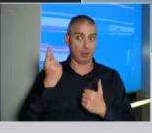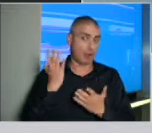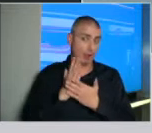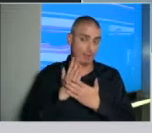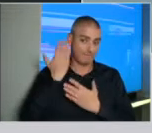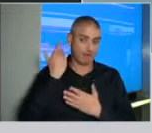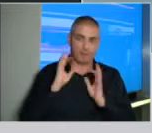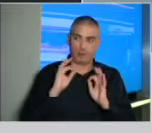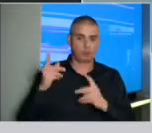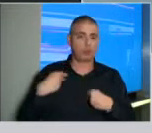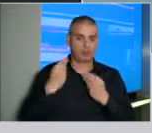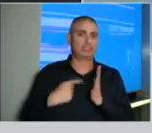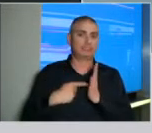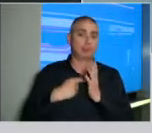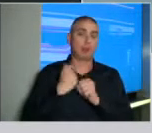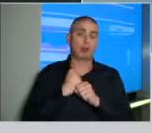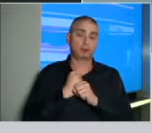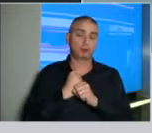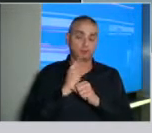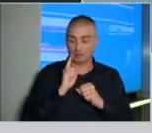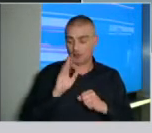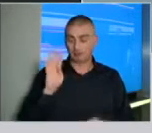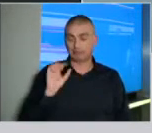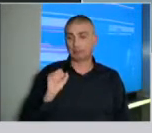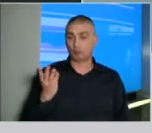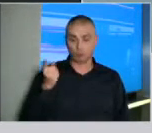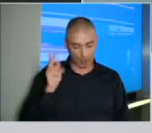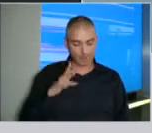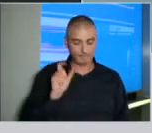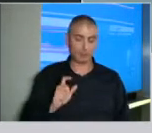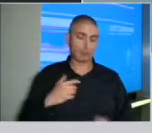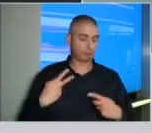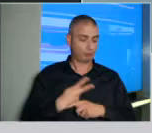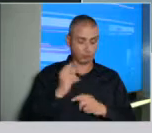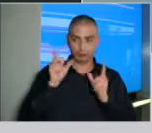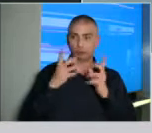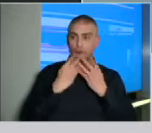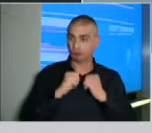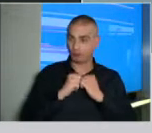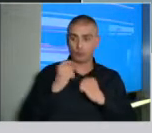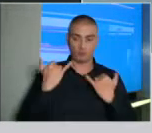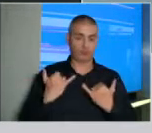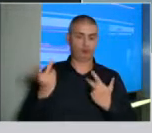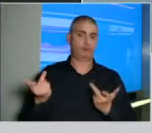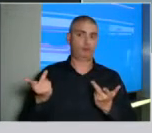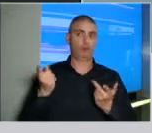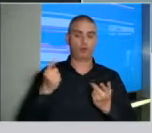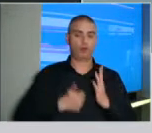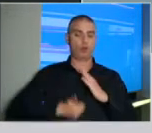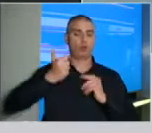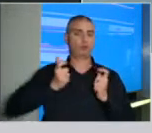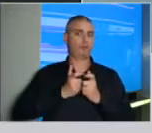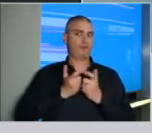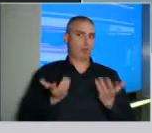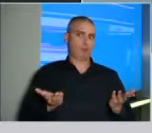בעבר, באמת, הוא נתן לנו סיבות לעשות דבר כזה. אבל בצלאל סמוטריץ' הוא גם בן אדם נורמטיבי, הוא איש משפחה, והוא עכשיו יורש, הוא ראש